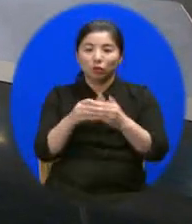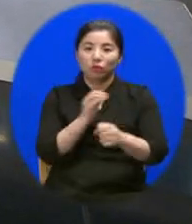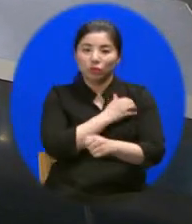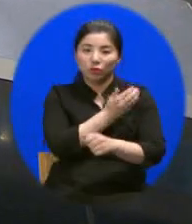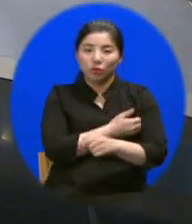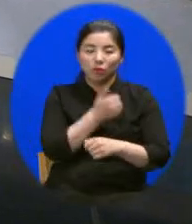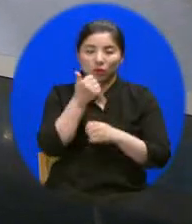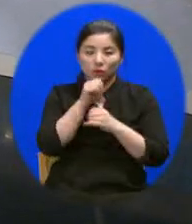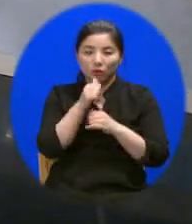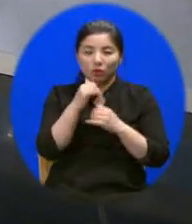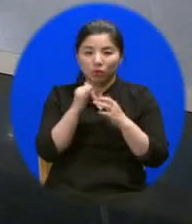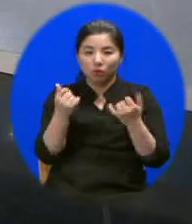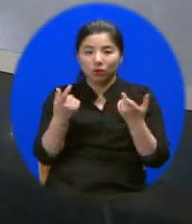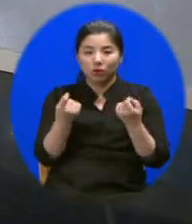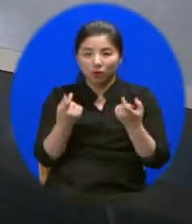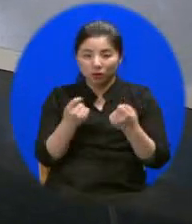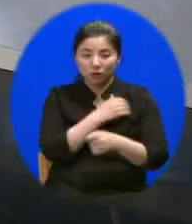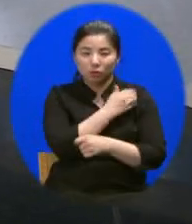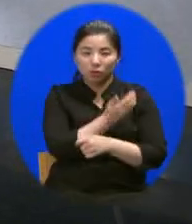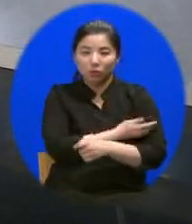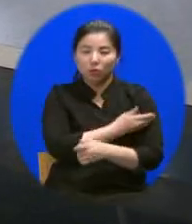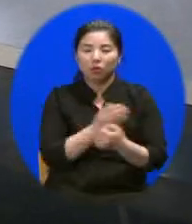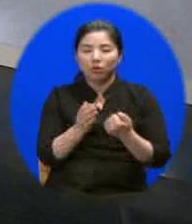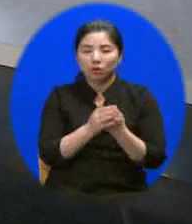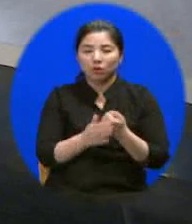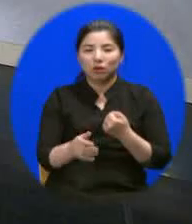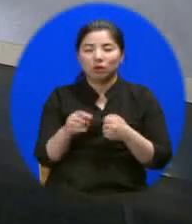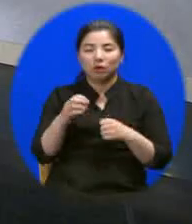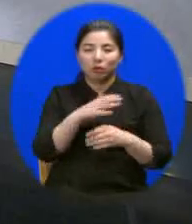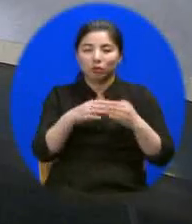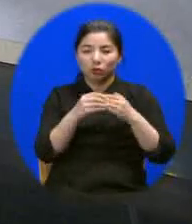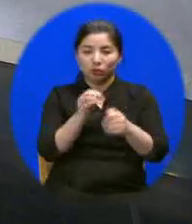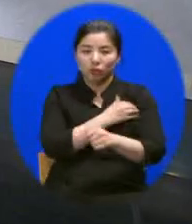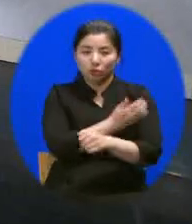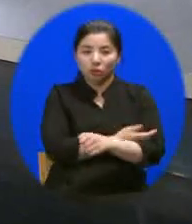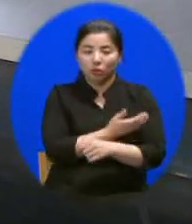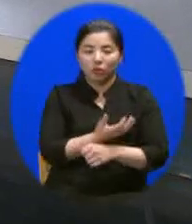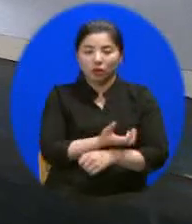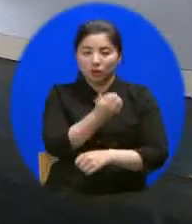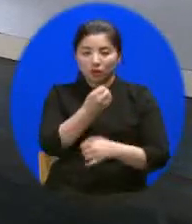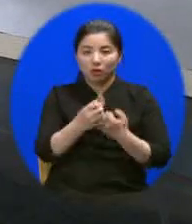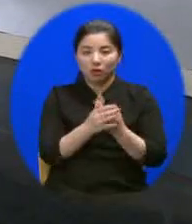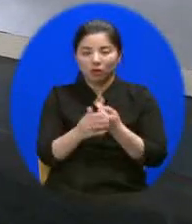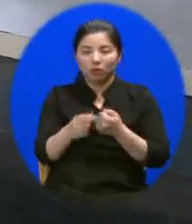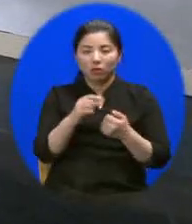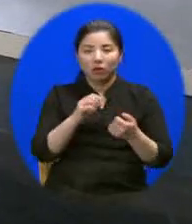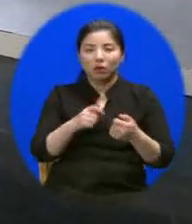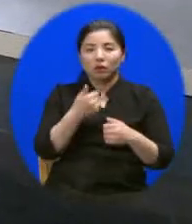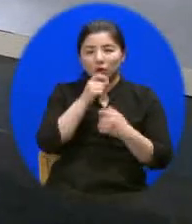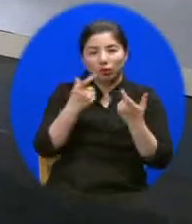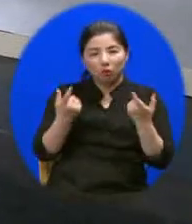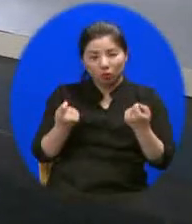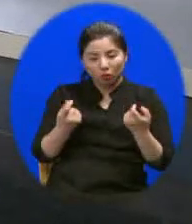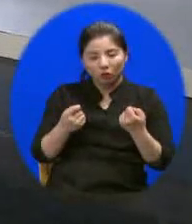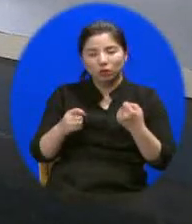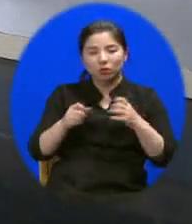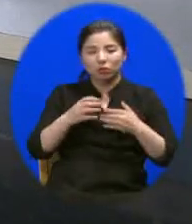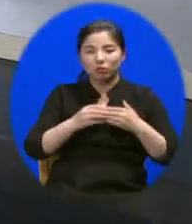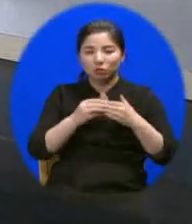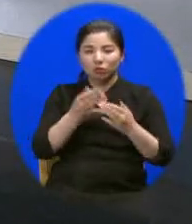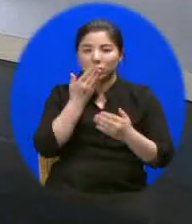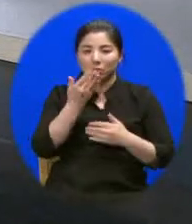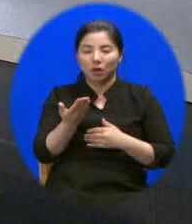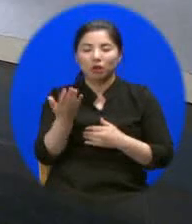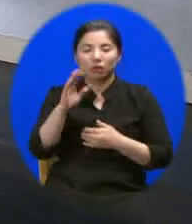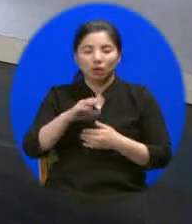사회자가 같은 권 아닙니다 그런 만큼 주도권을 가진 후보가 사회자가 같은 것 안으로 토론을 이끌 수 있는 건데요 다만 원활한